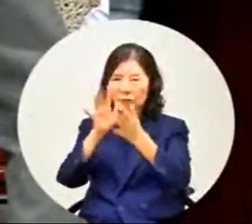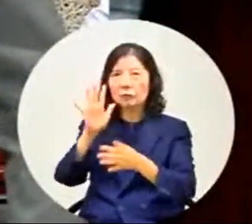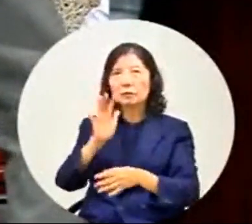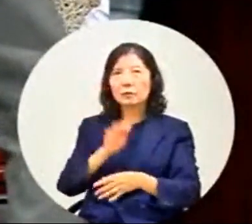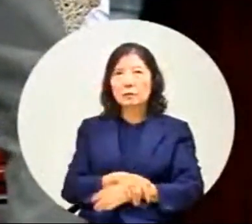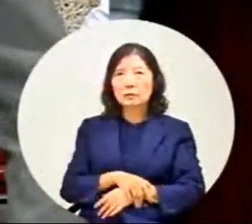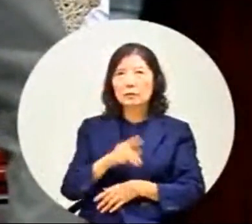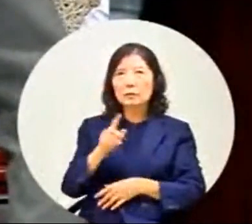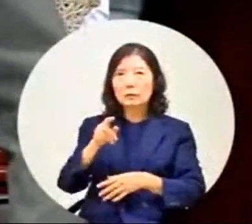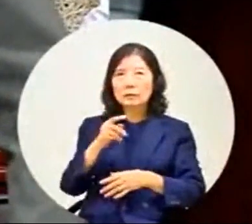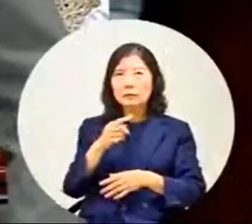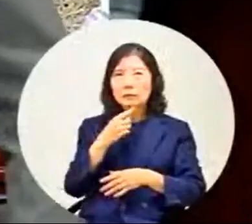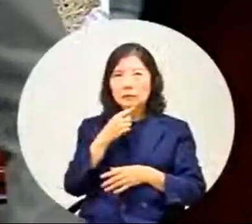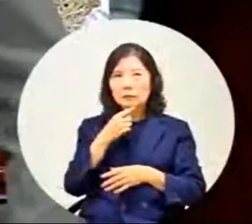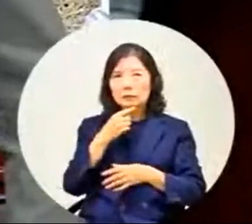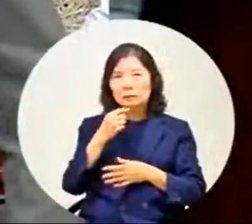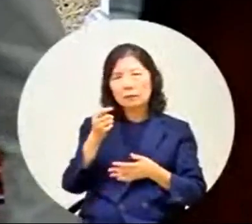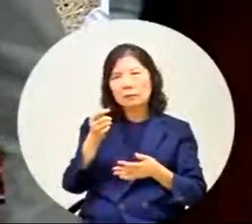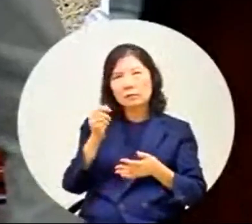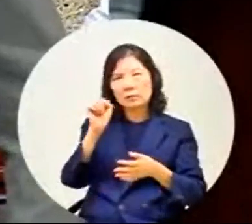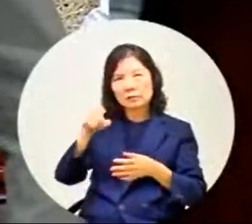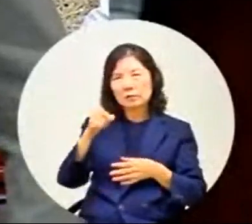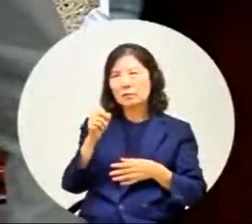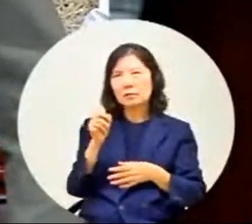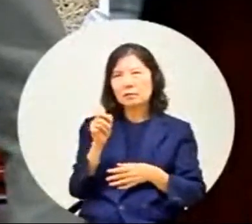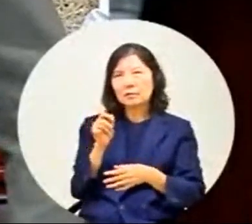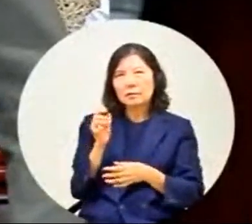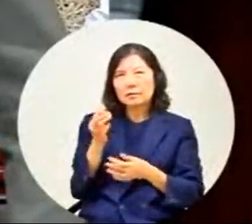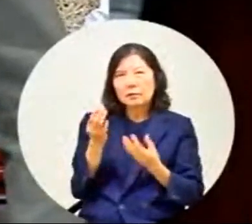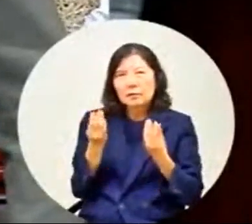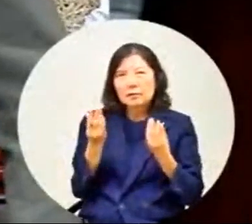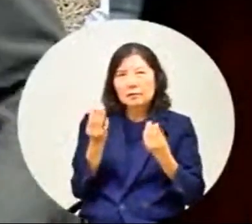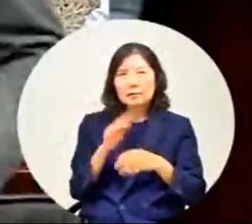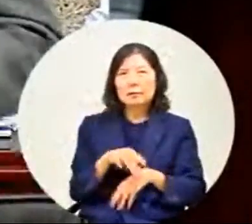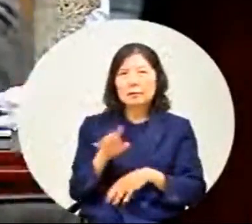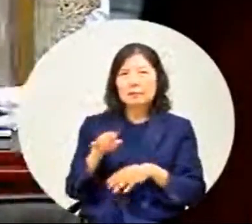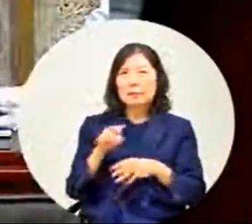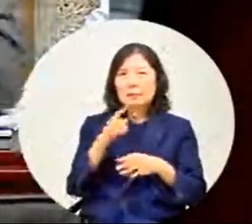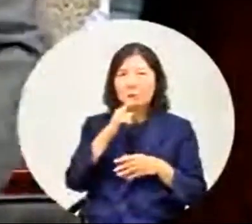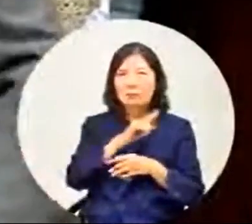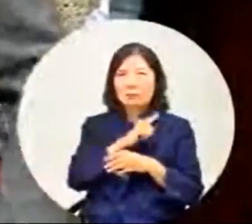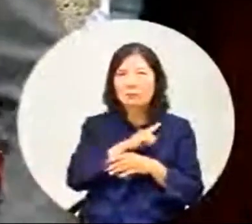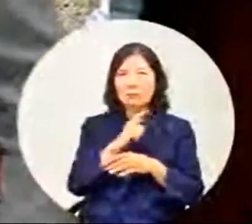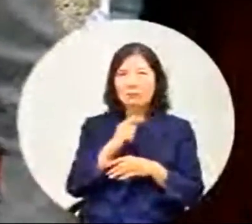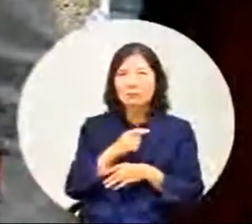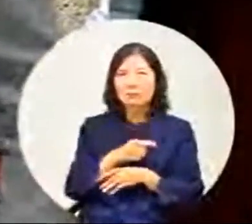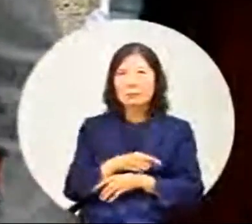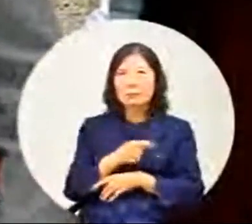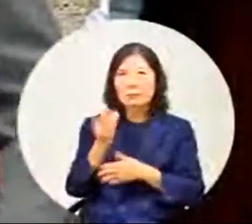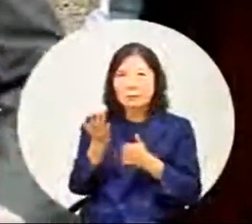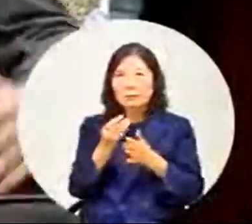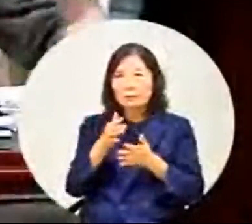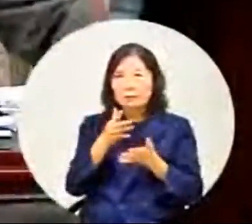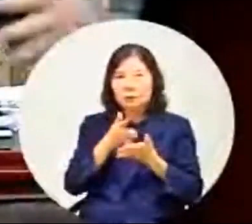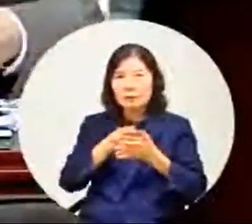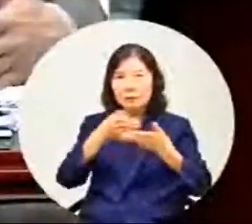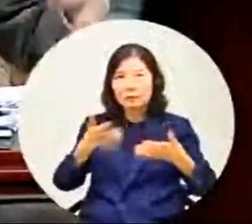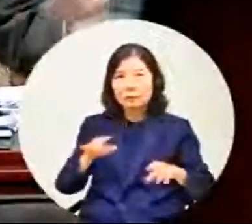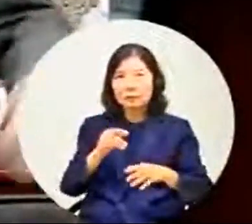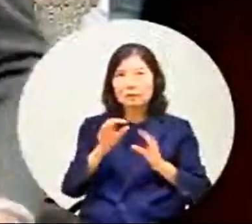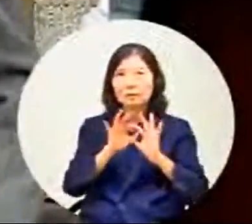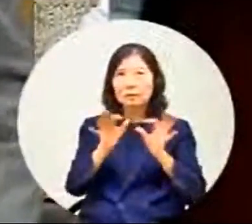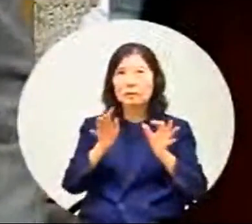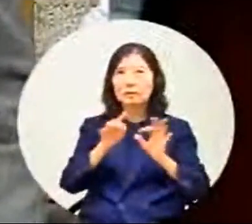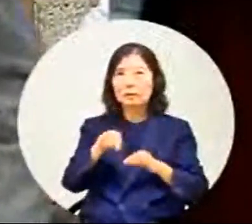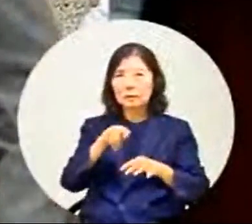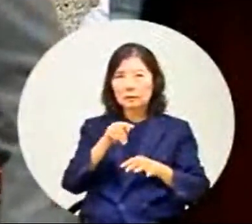一直迟疑的不愿意给。那我想我们自己也做努力啊，我当然刚刚讲了很多，那没关系，那一部分